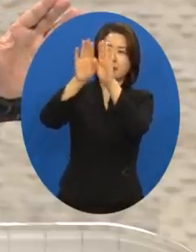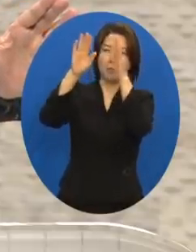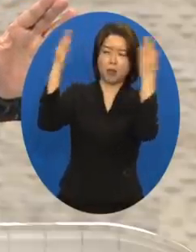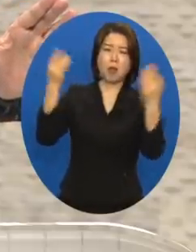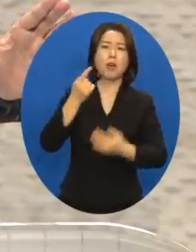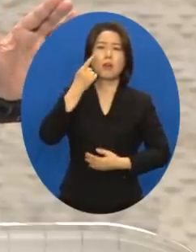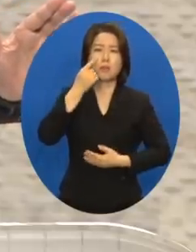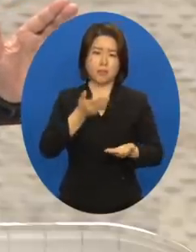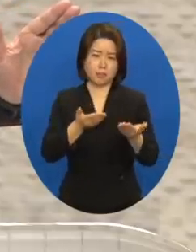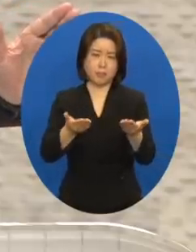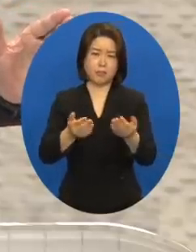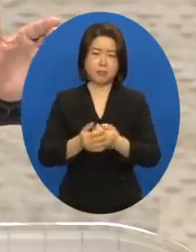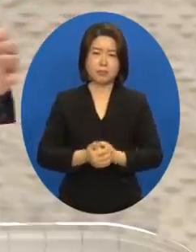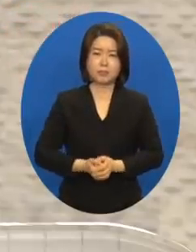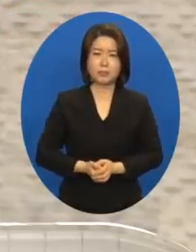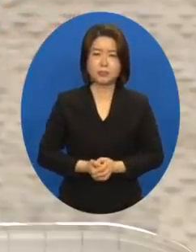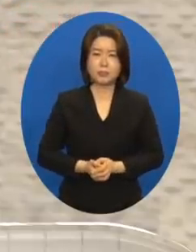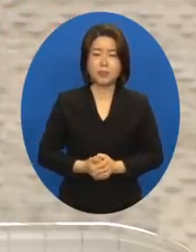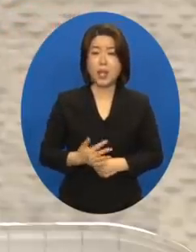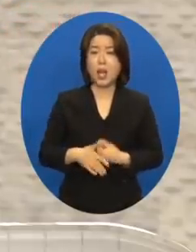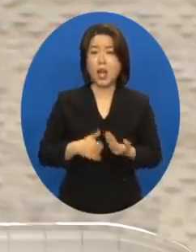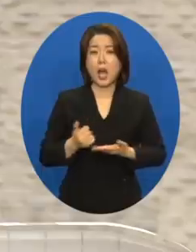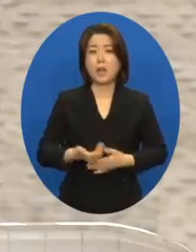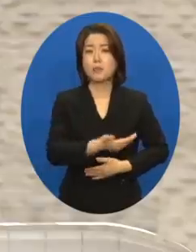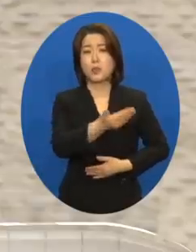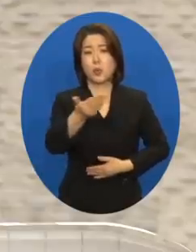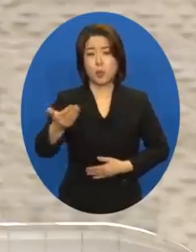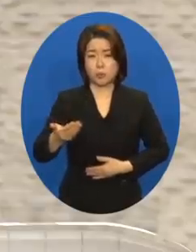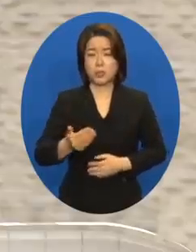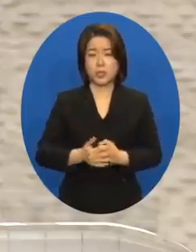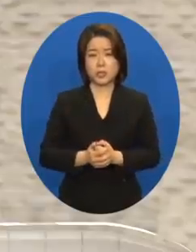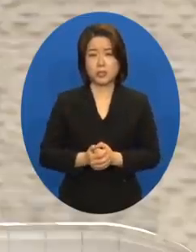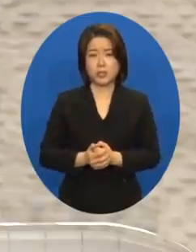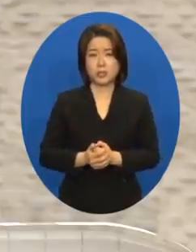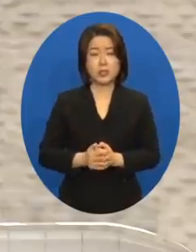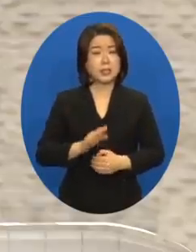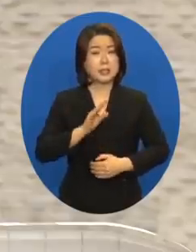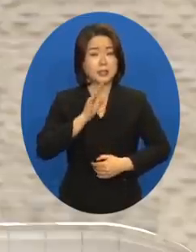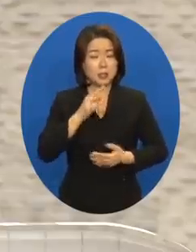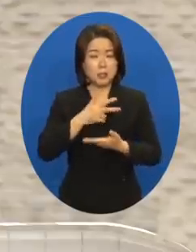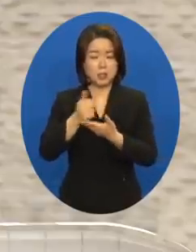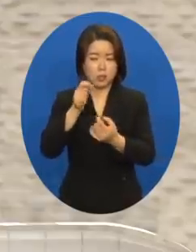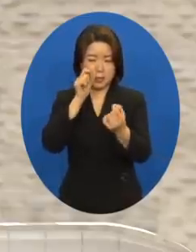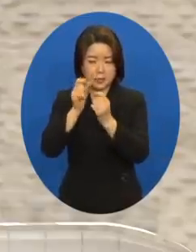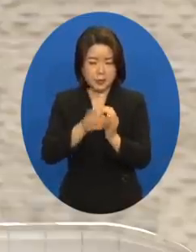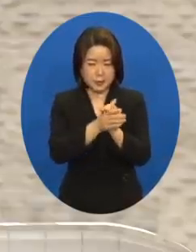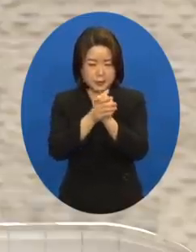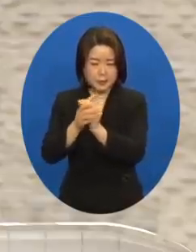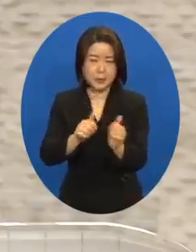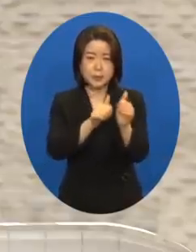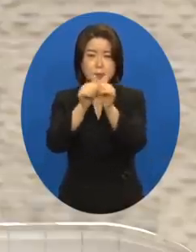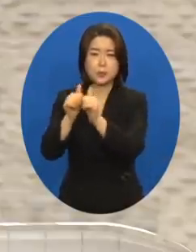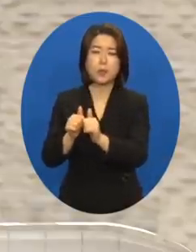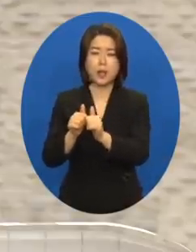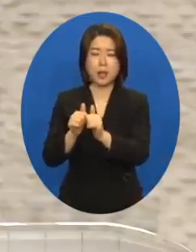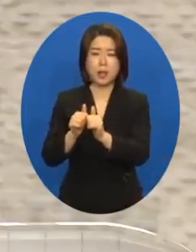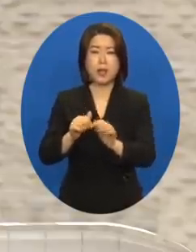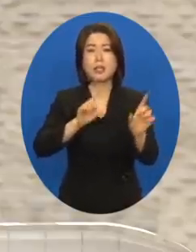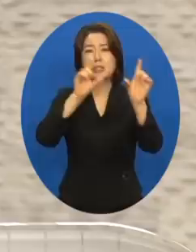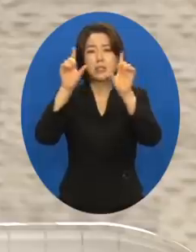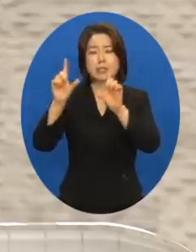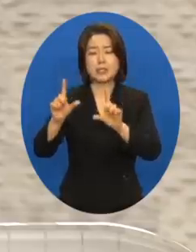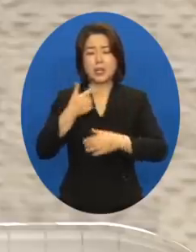바랍니다 하나님은 여러분이 정말 주님과 친밀한 동행하는 삶을 살게 해주고